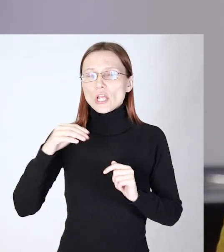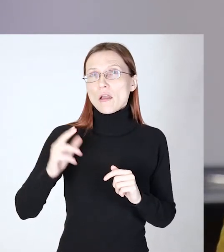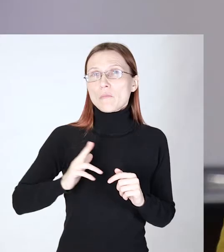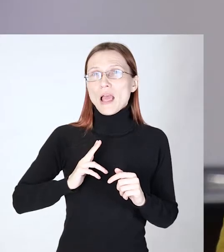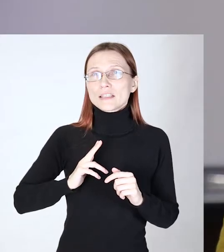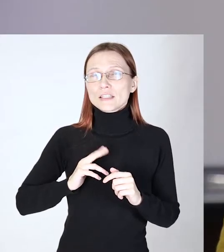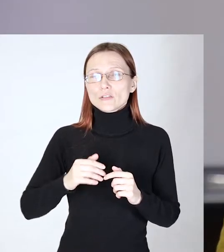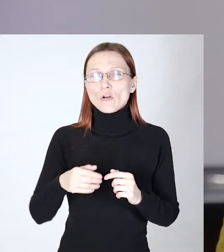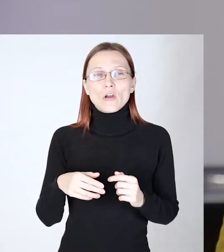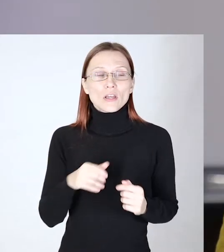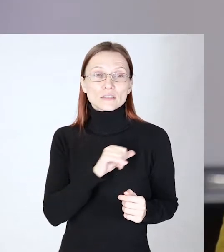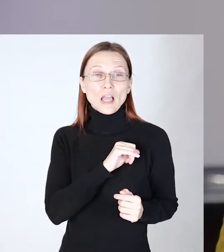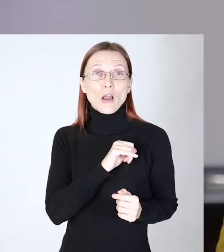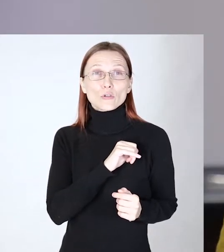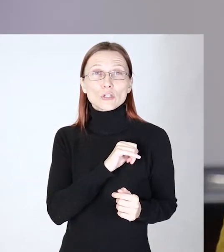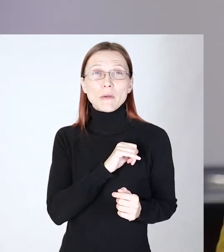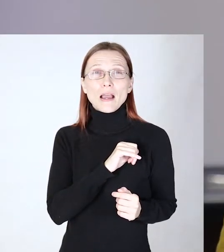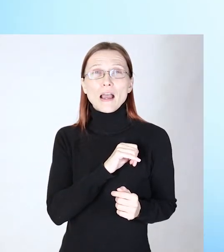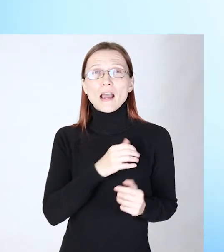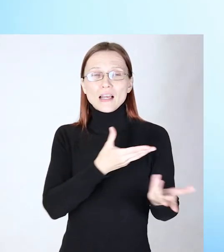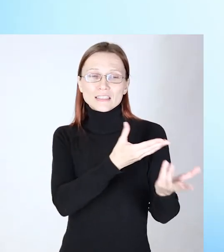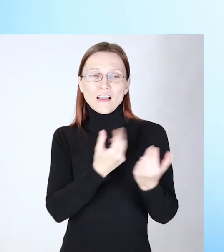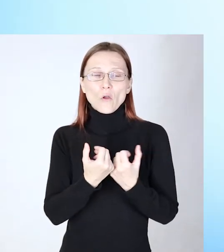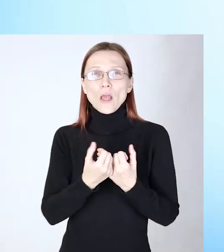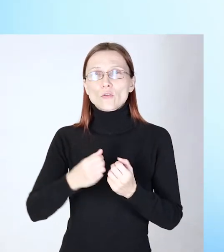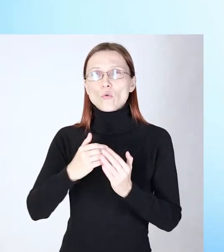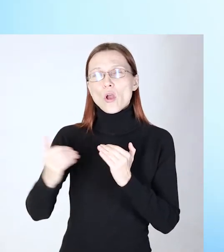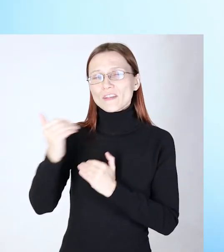organizácií, do svojich centier aj nových záujemcov.